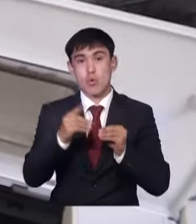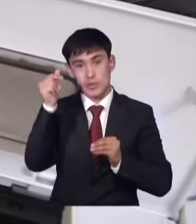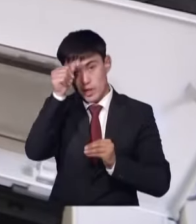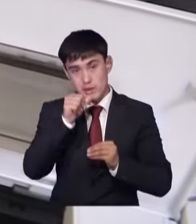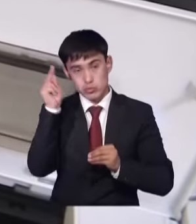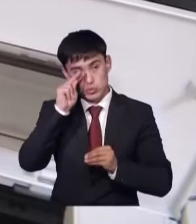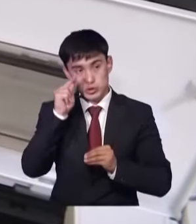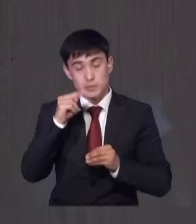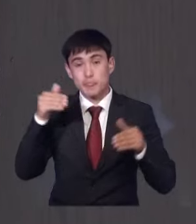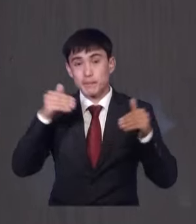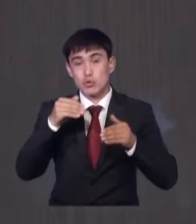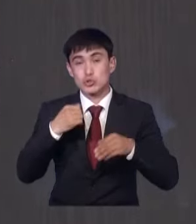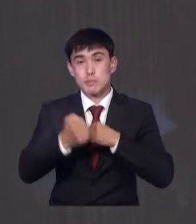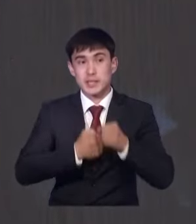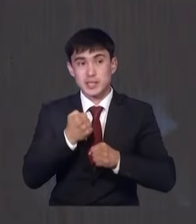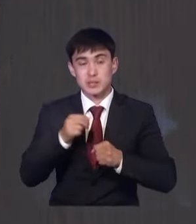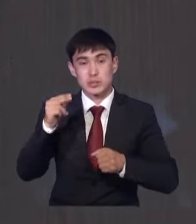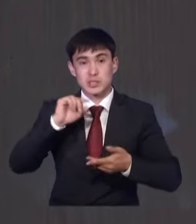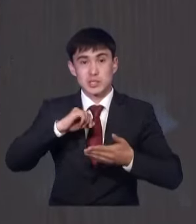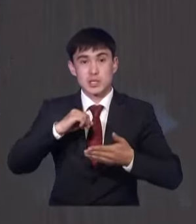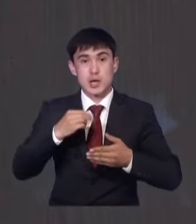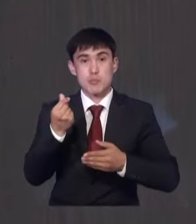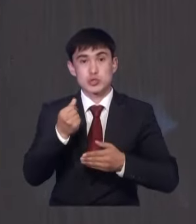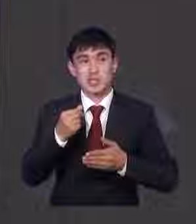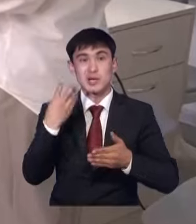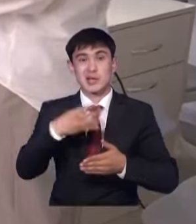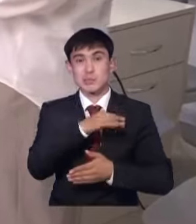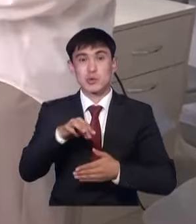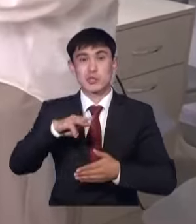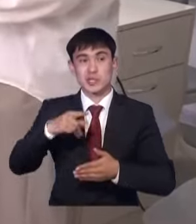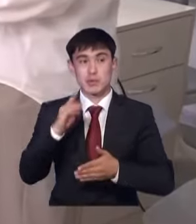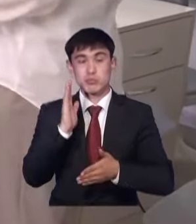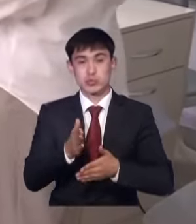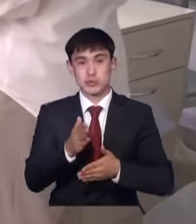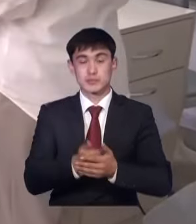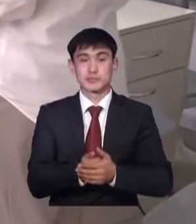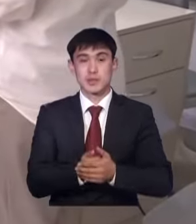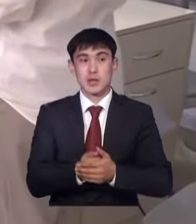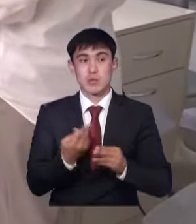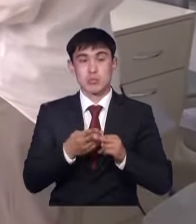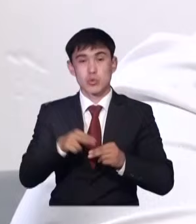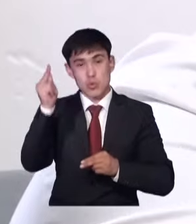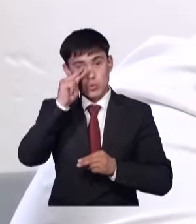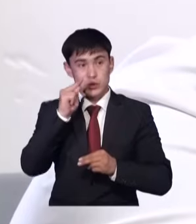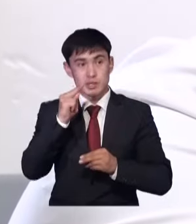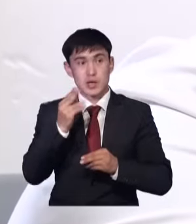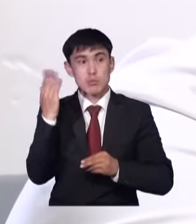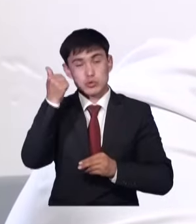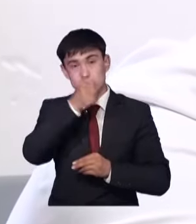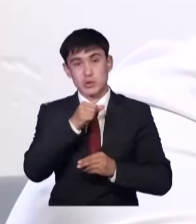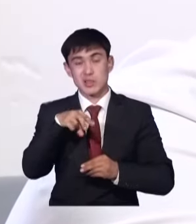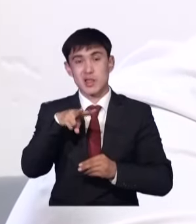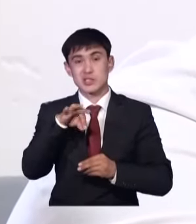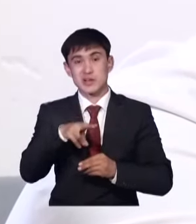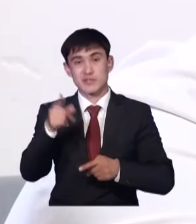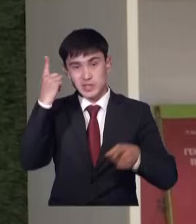алады. Колледждің материалдық базасын нығайту үшін бюджеттен 40 миллион теңге қаражат қарастырылыпты. Аталмыш оқу орнында былтыр ғана жаңадан